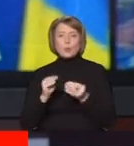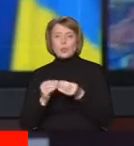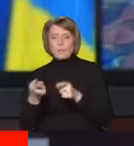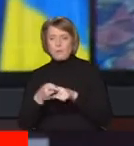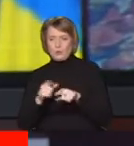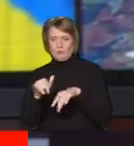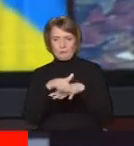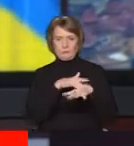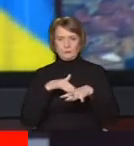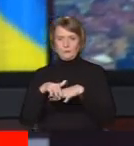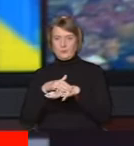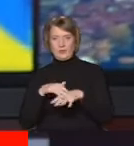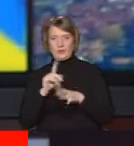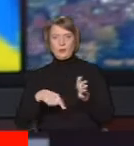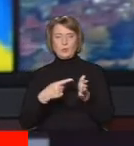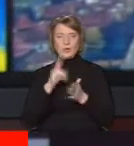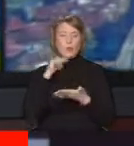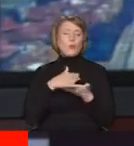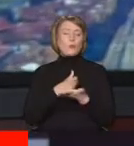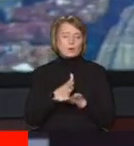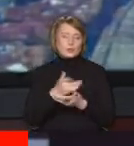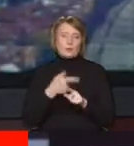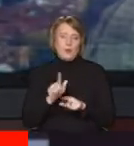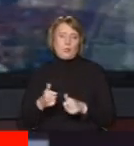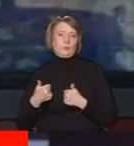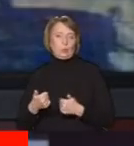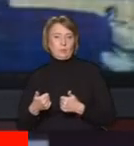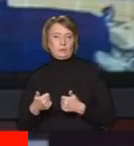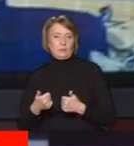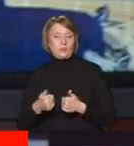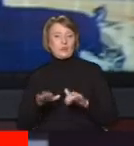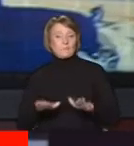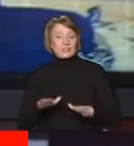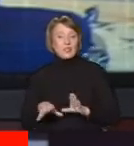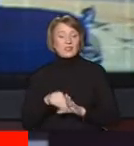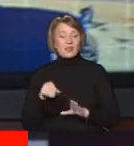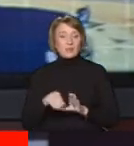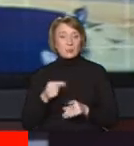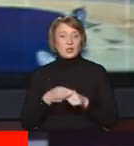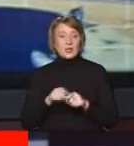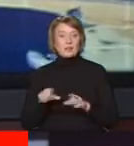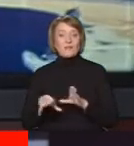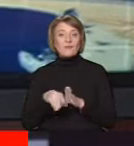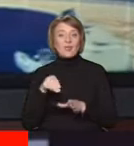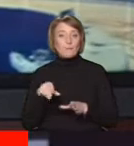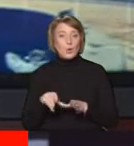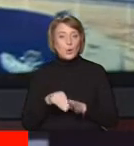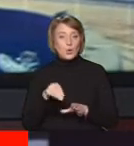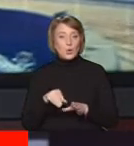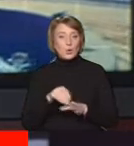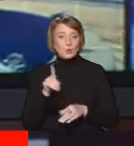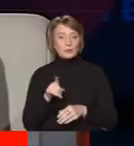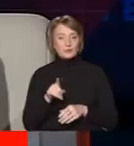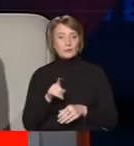мегаполісі. Політика – це дуже добре. От, але місцеві вибори – це вибори